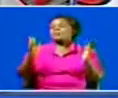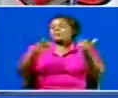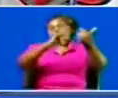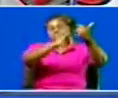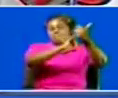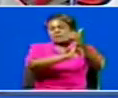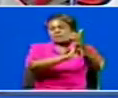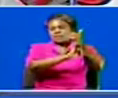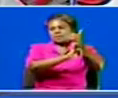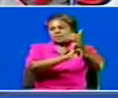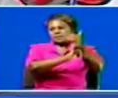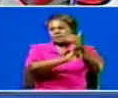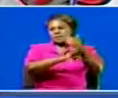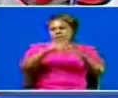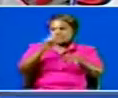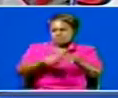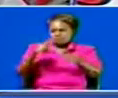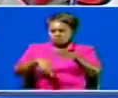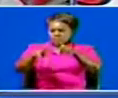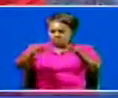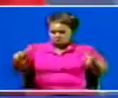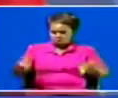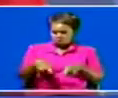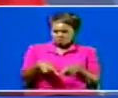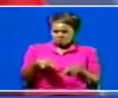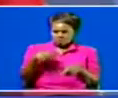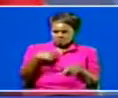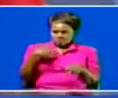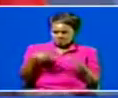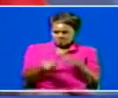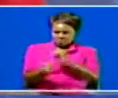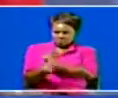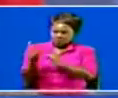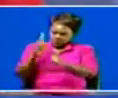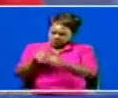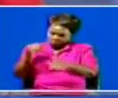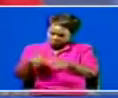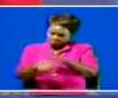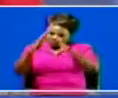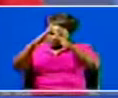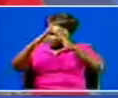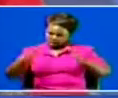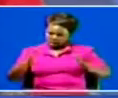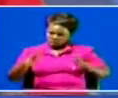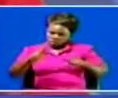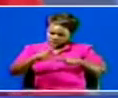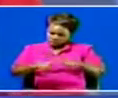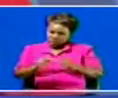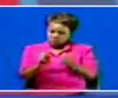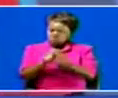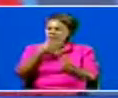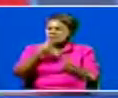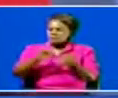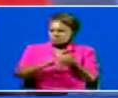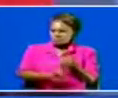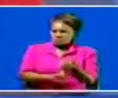ndoa. Vile unavyoingia chumbani, maana sasa afadhali niingie kidogo nielewe. Vile unavyoingia chumbani ukakaa na mmeo ukacheza